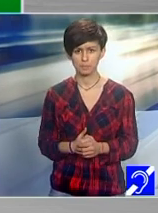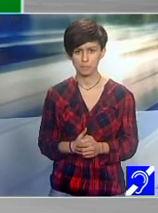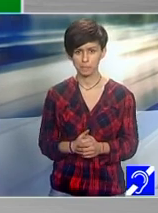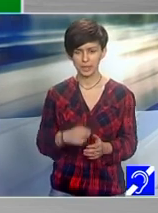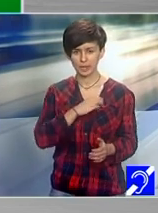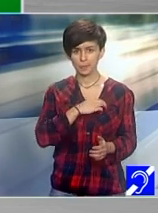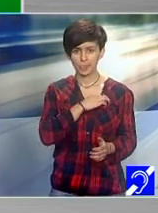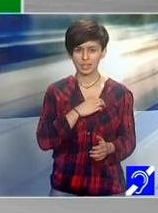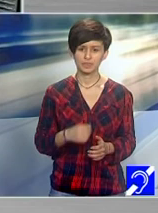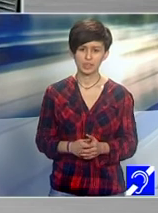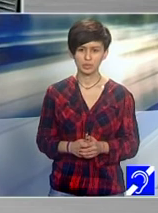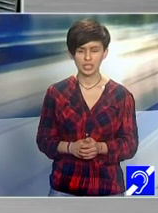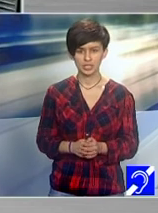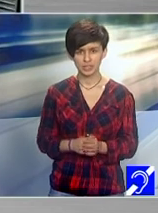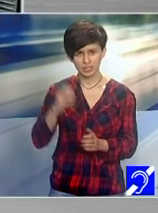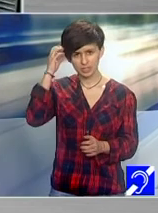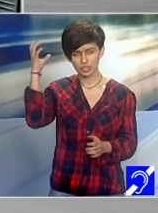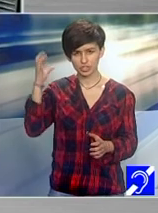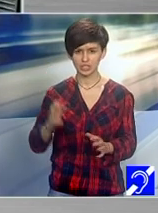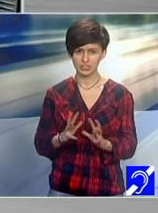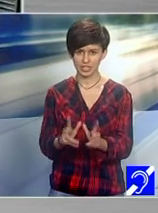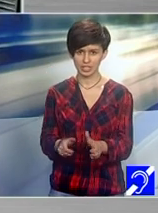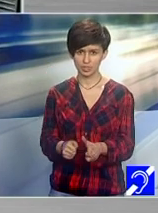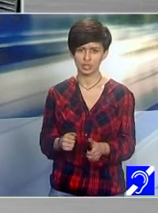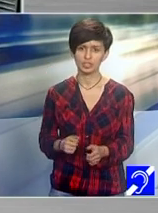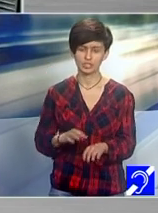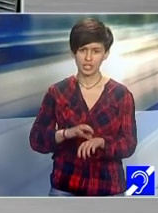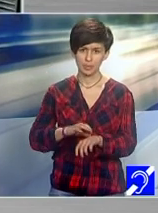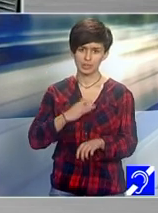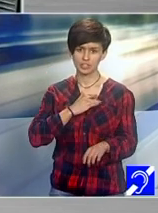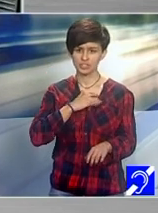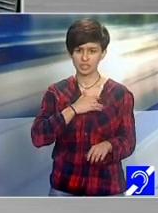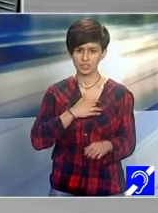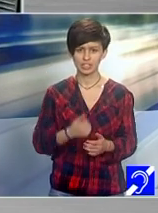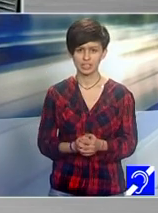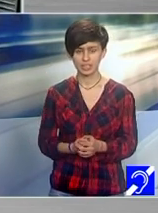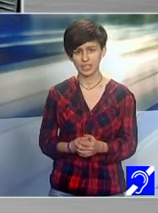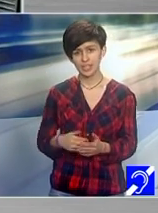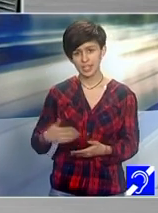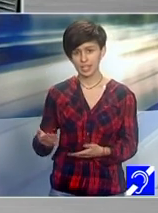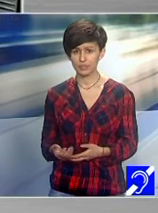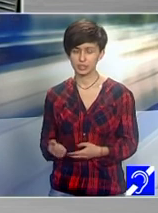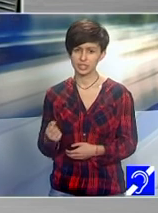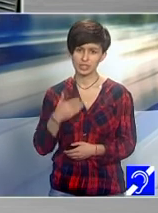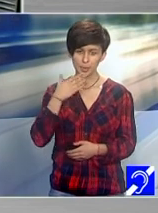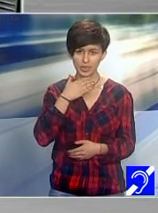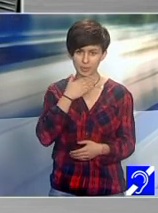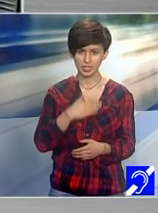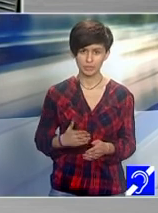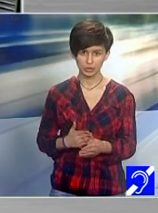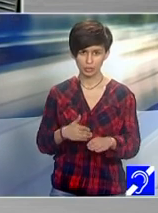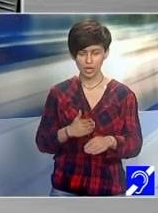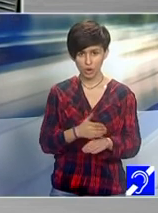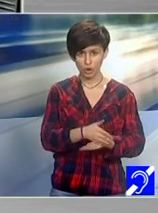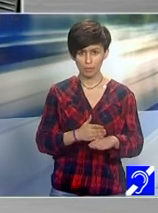și Medicină Veterinară, care a fost premiat la ProInvent pentru o pâine cu semințe de